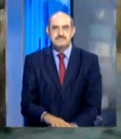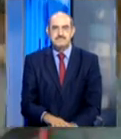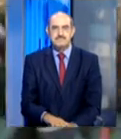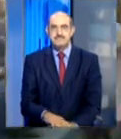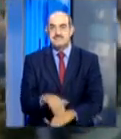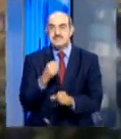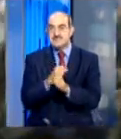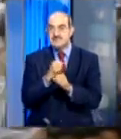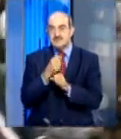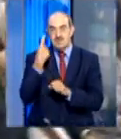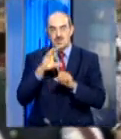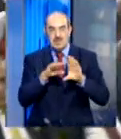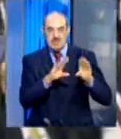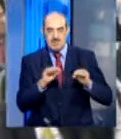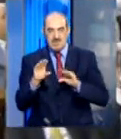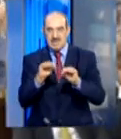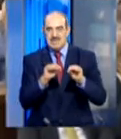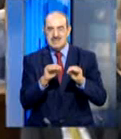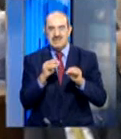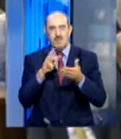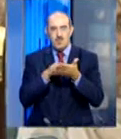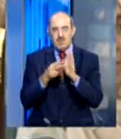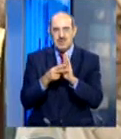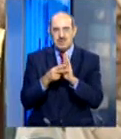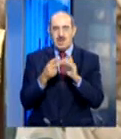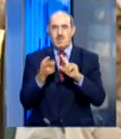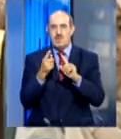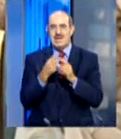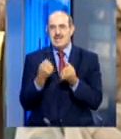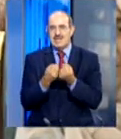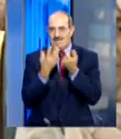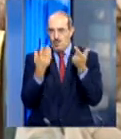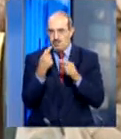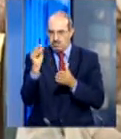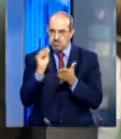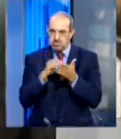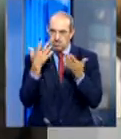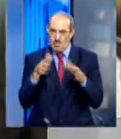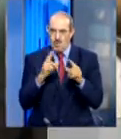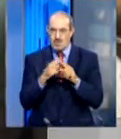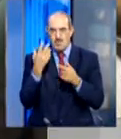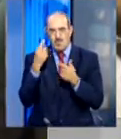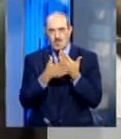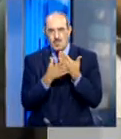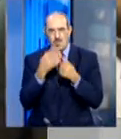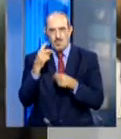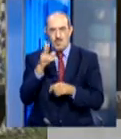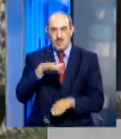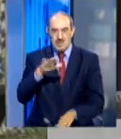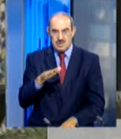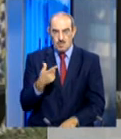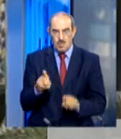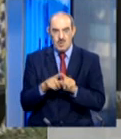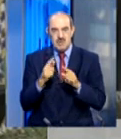العمل على تجسيد مختلف المشاريع والبرامج التنموية المسجلة ذات الأولوية بالنسبة للمواطن